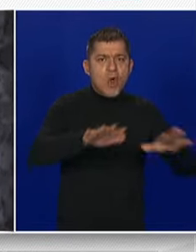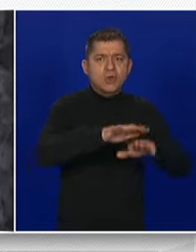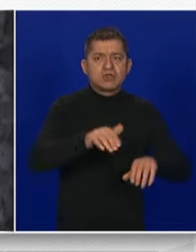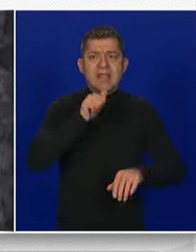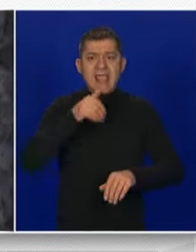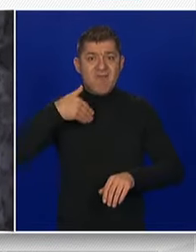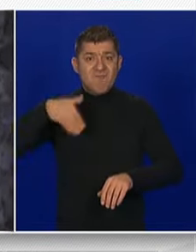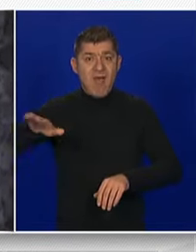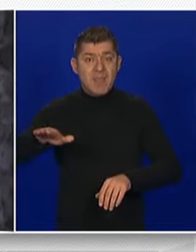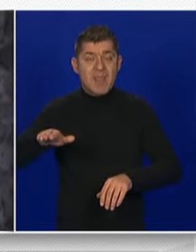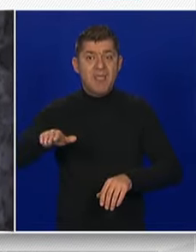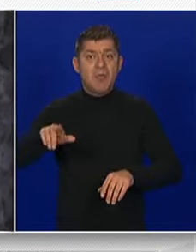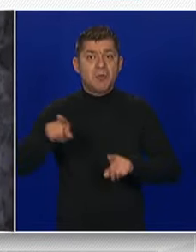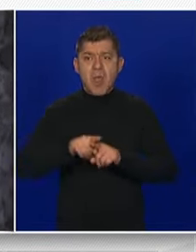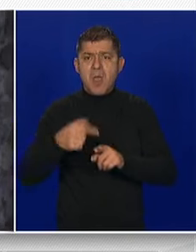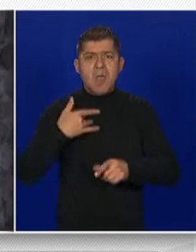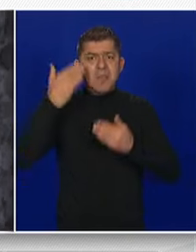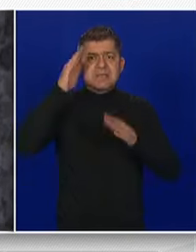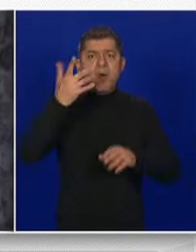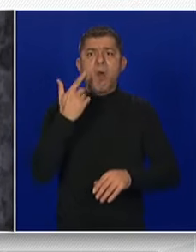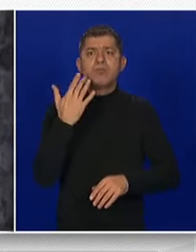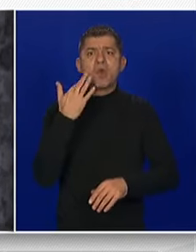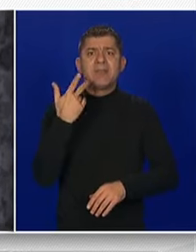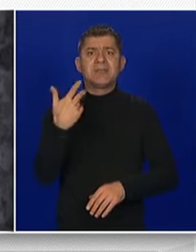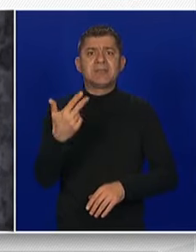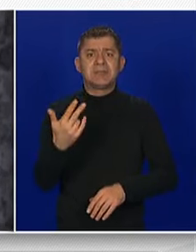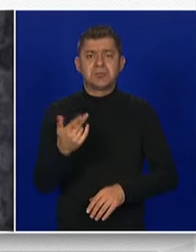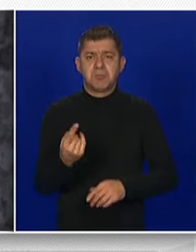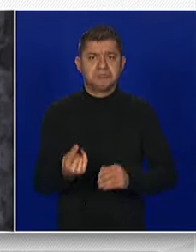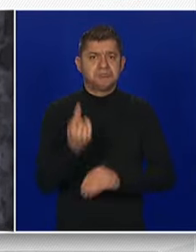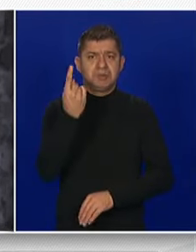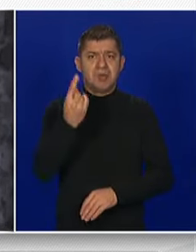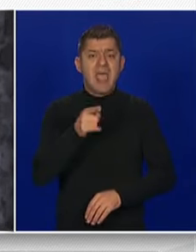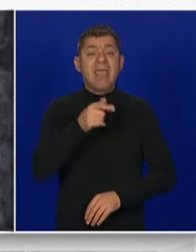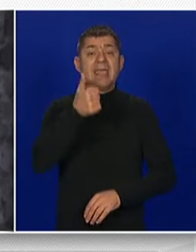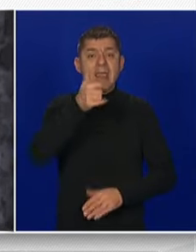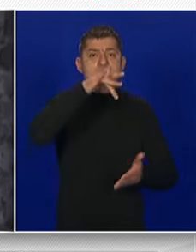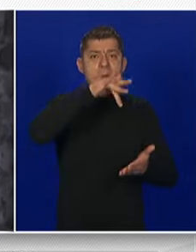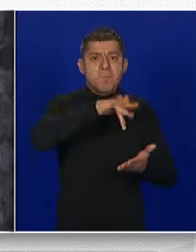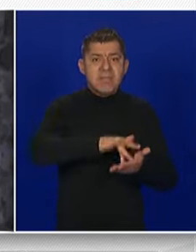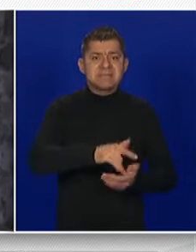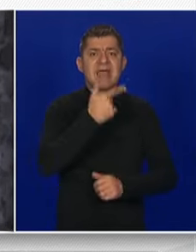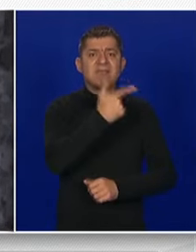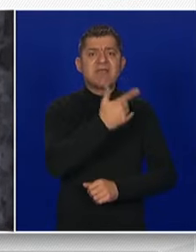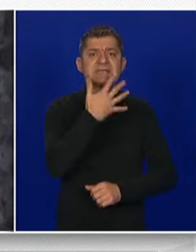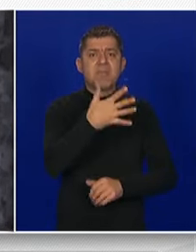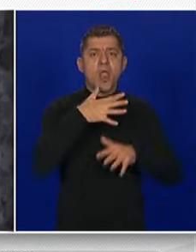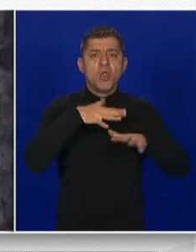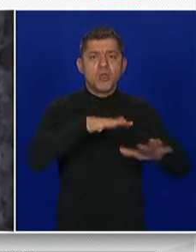brojka 30, ali u svakom slučaju, dakle, na jednom mjestu se može okupiti 25 ljudi.